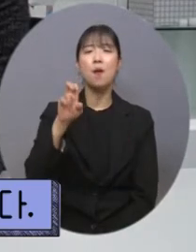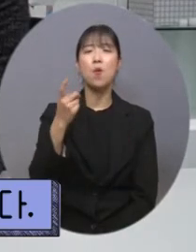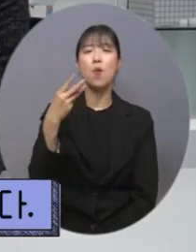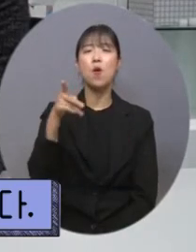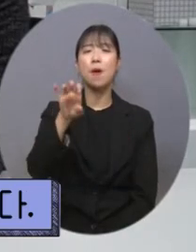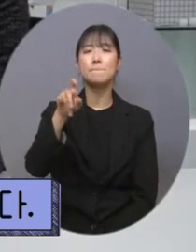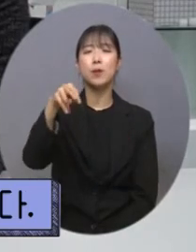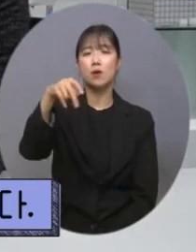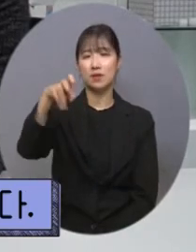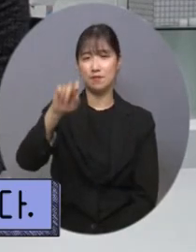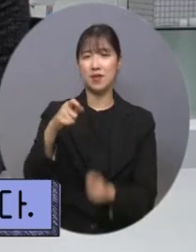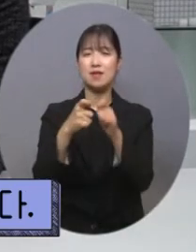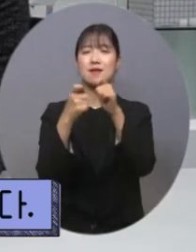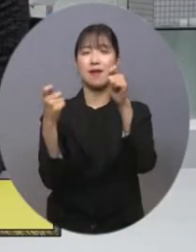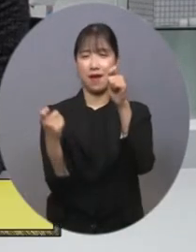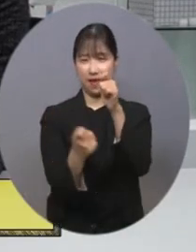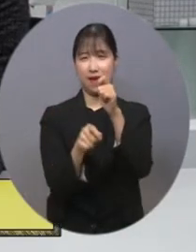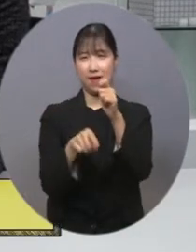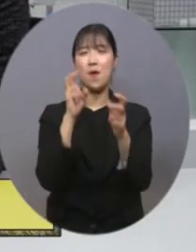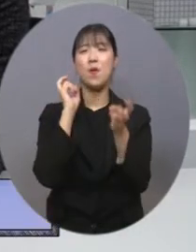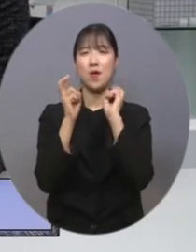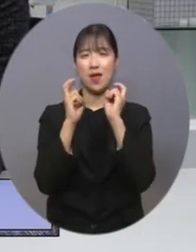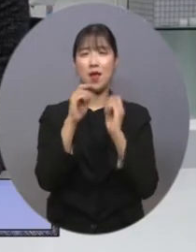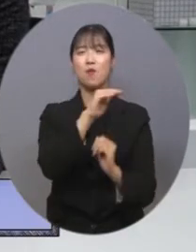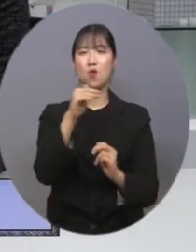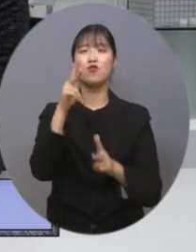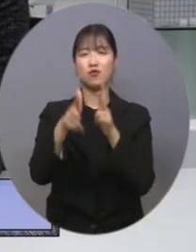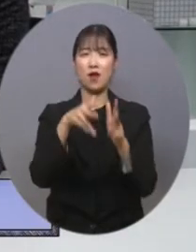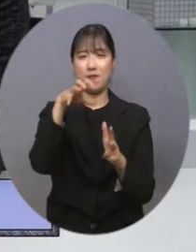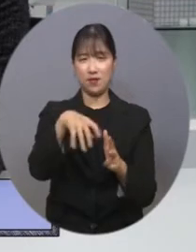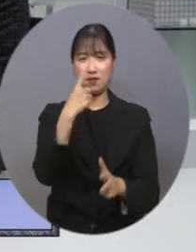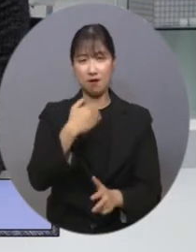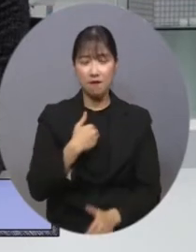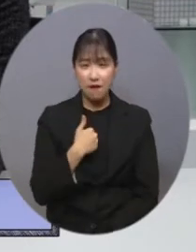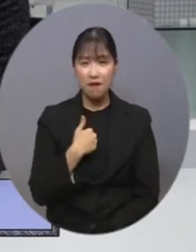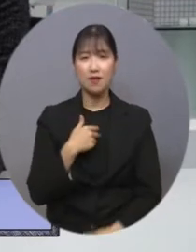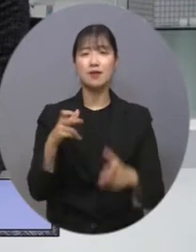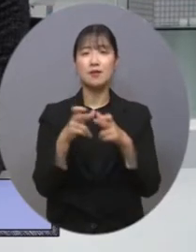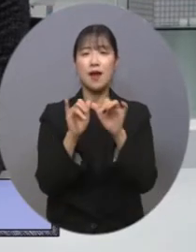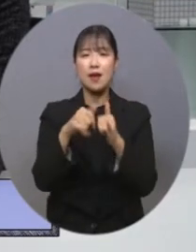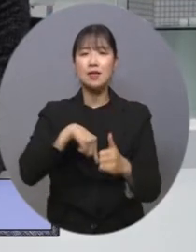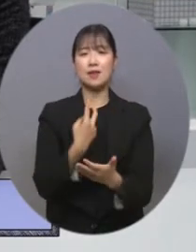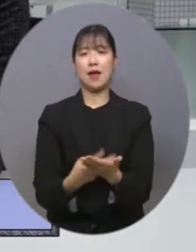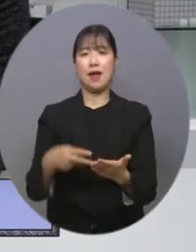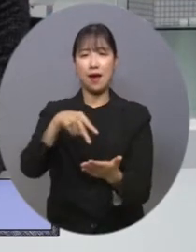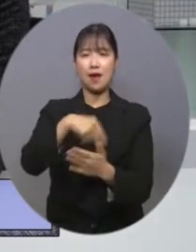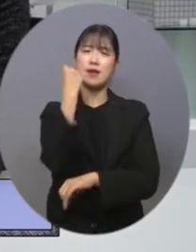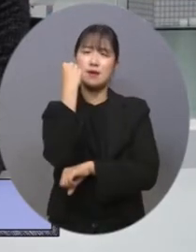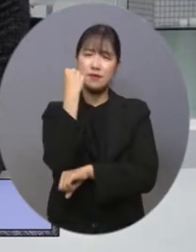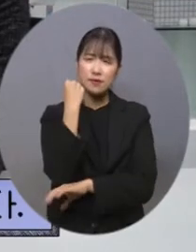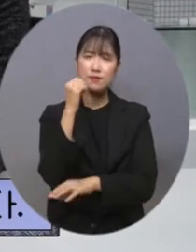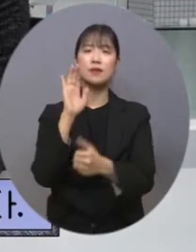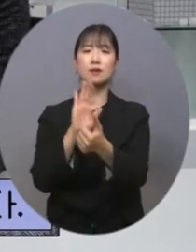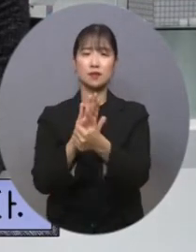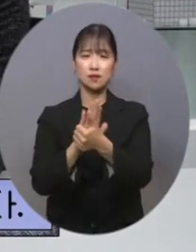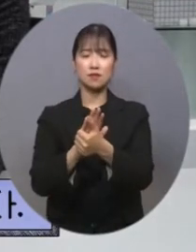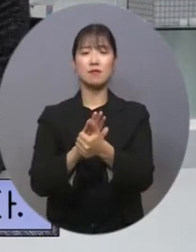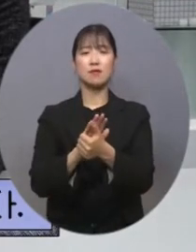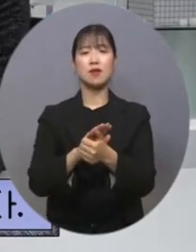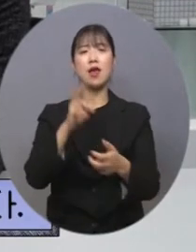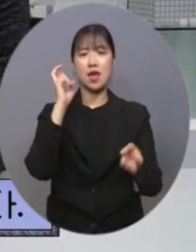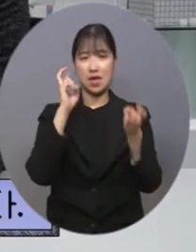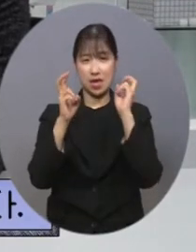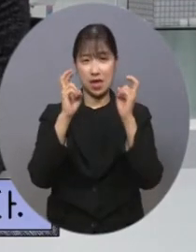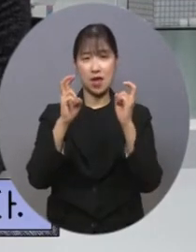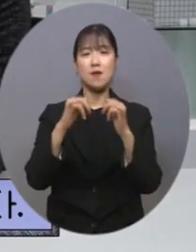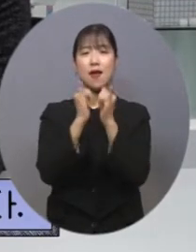퍼시픽의 자율성 표준사업장입니다. 네. 네. 저희들은 장애인들의 자립 기반을 지원하고 기업의 사회적 책임을